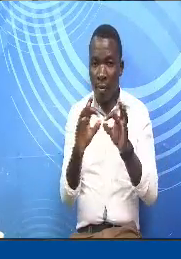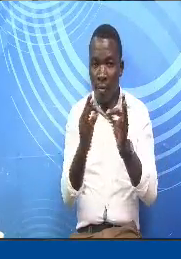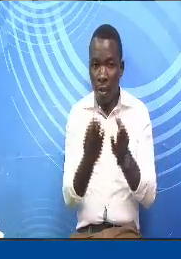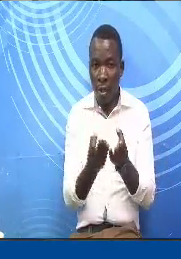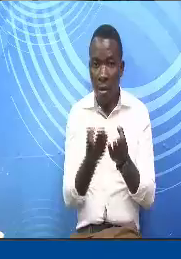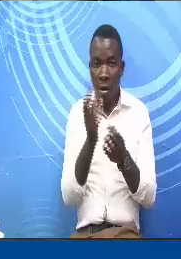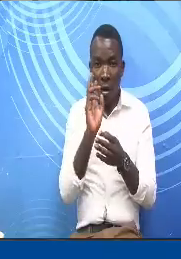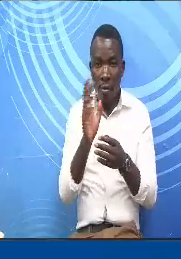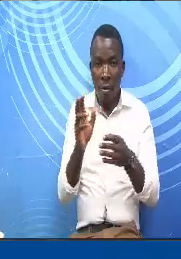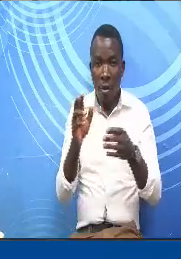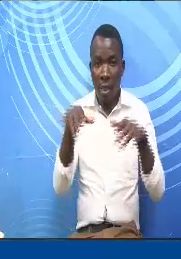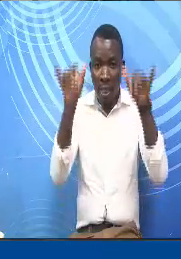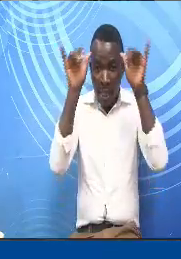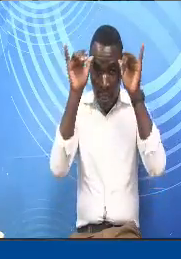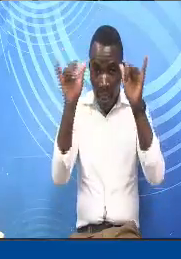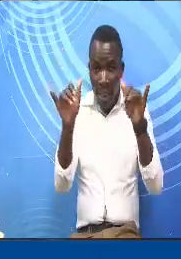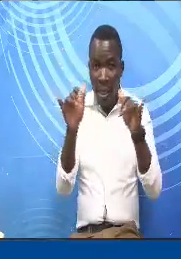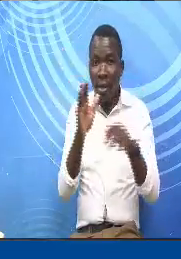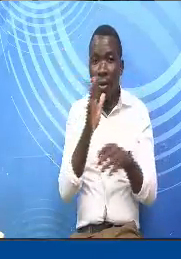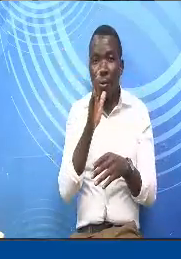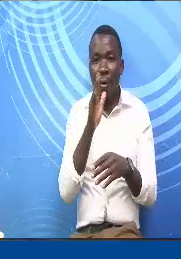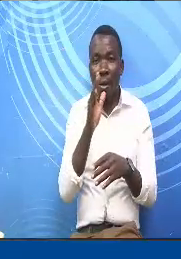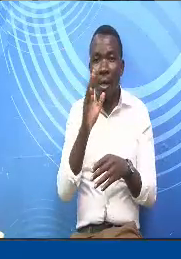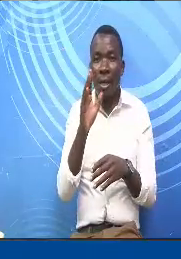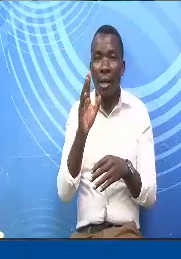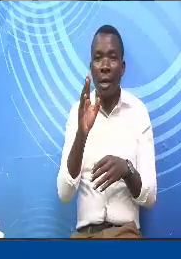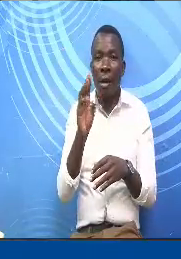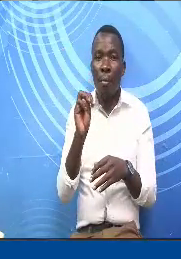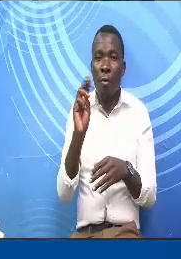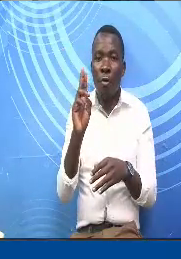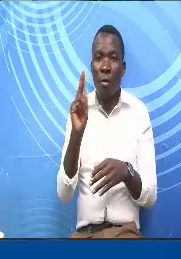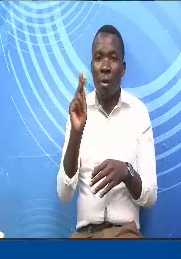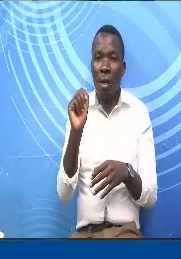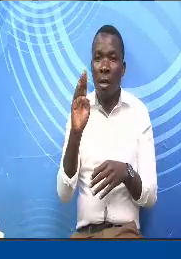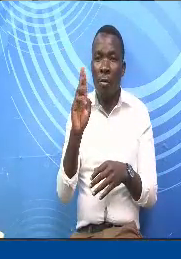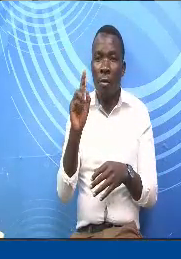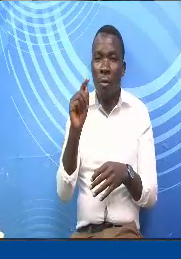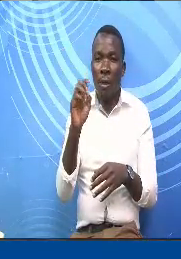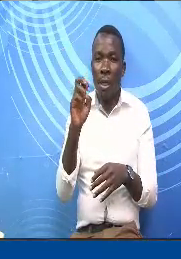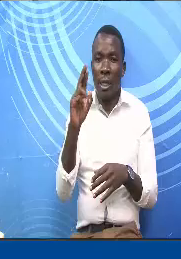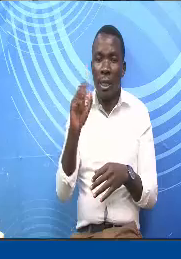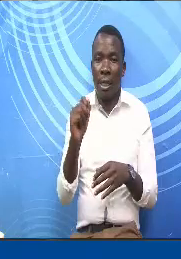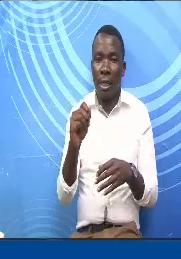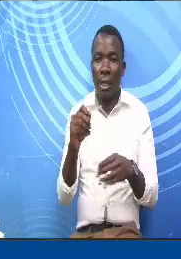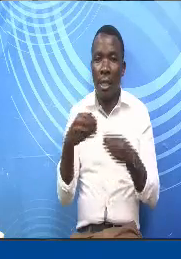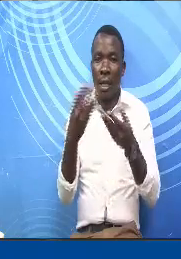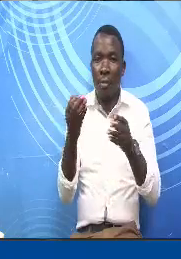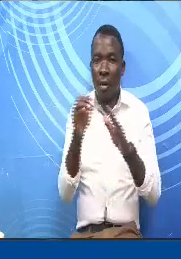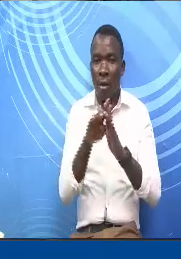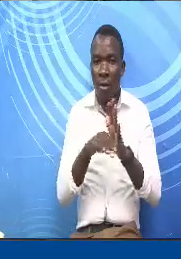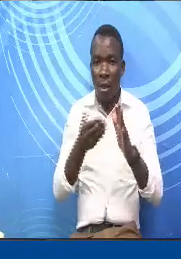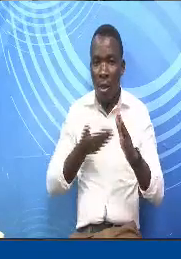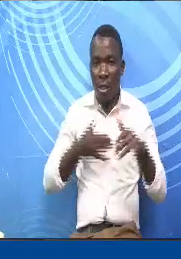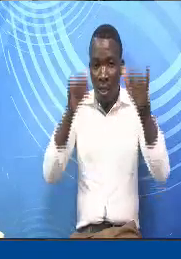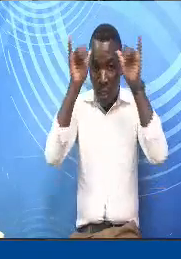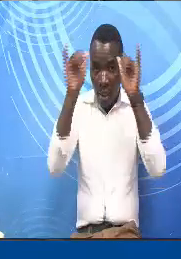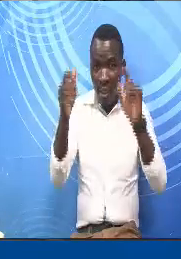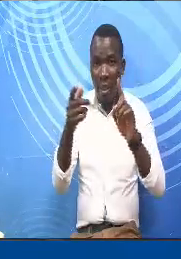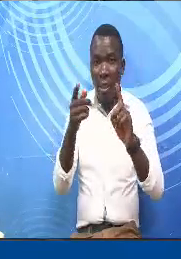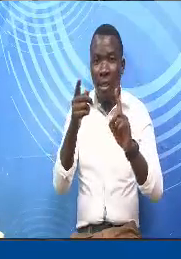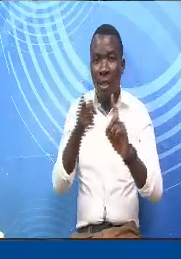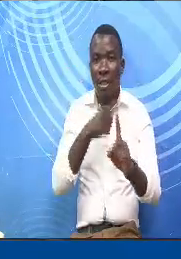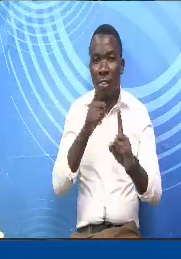wasanze inka uyu mubyeyi witwa Mukabutera Dancia yahawe muri gahunda ya gira inka yishwe n'abantu batazwi nkuri rambuye na Ndahiro